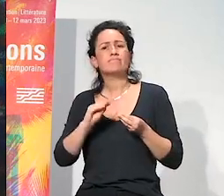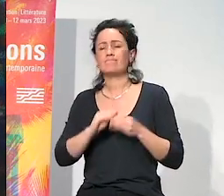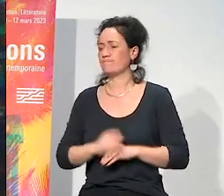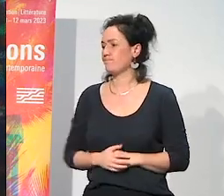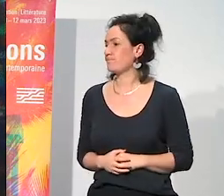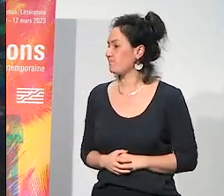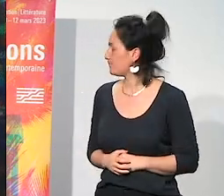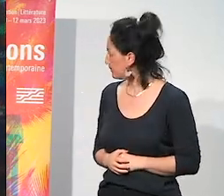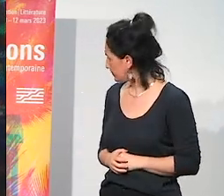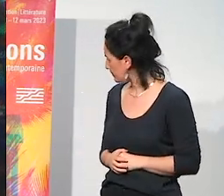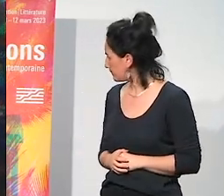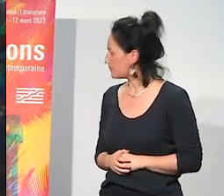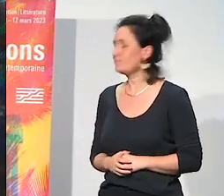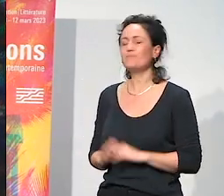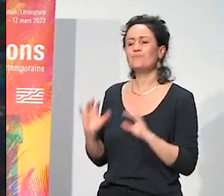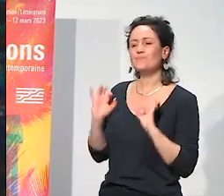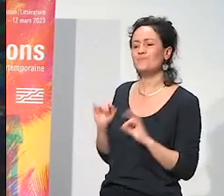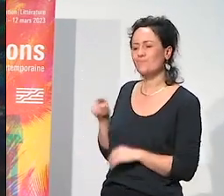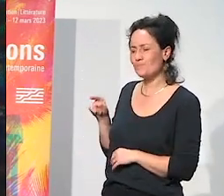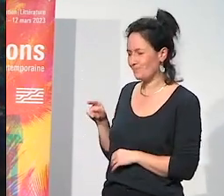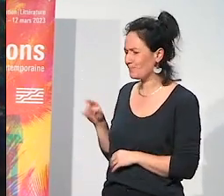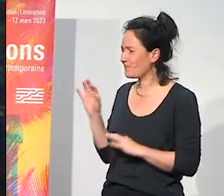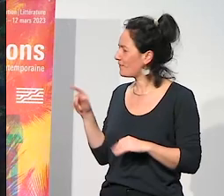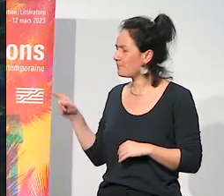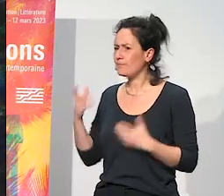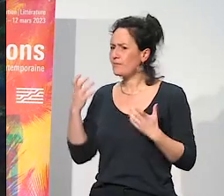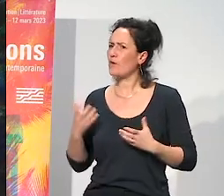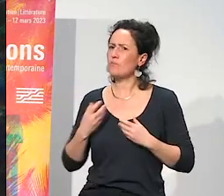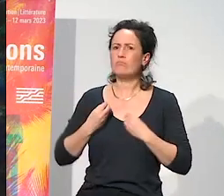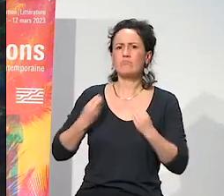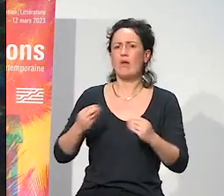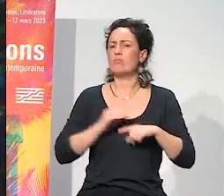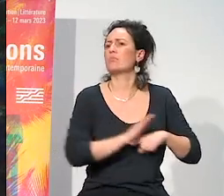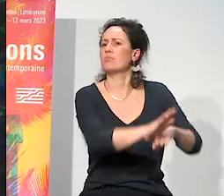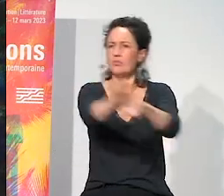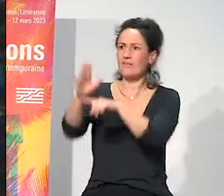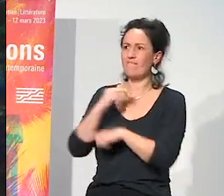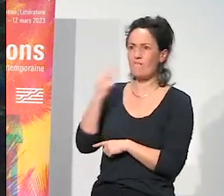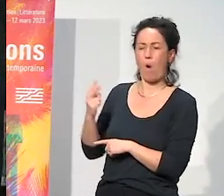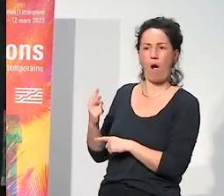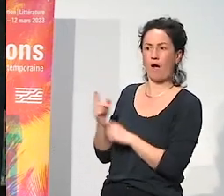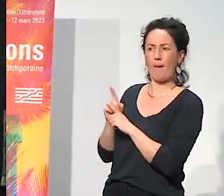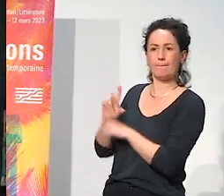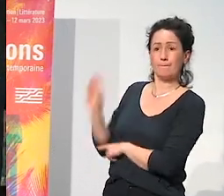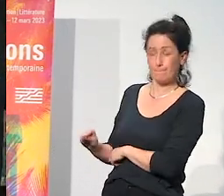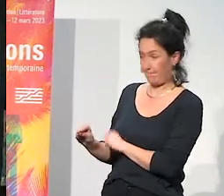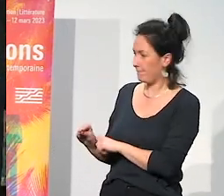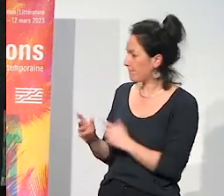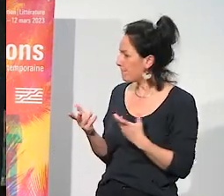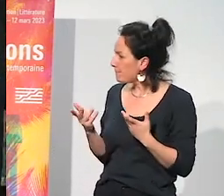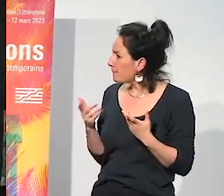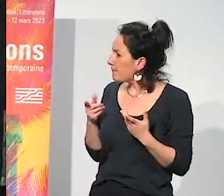revient encore à l'intitulé « Faire entendre les voix confisquées », en fait, les voix pourraient être confisquées aussi par